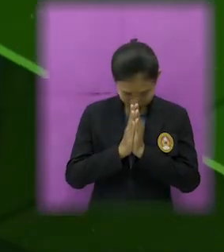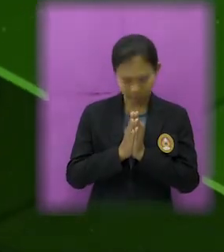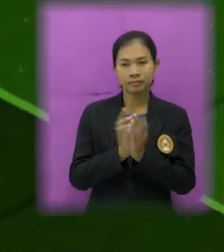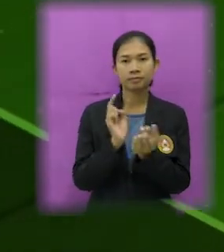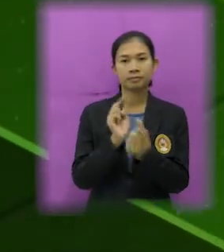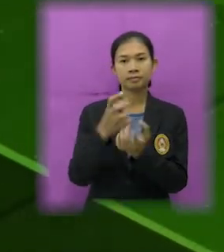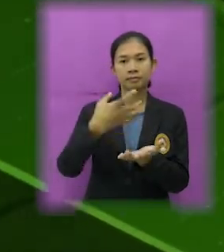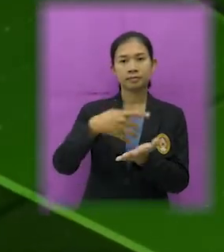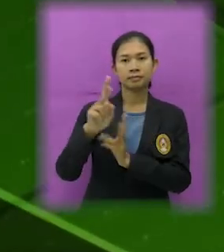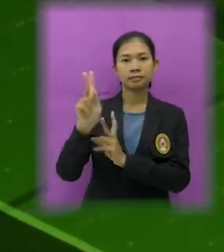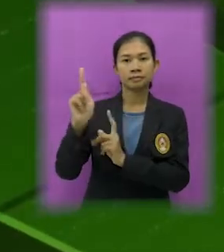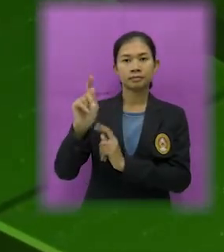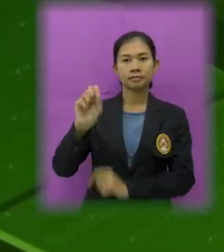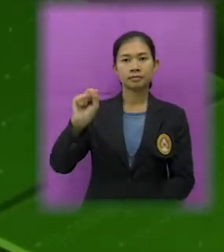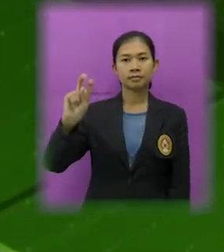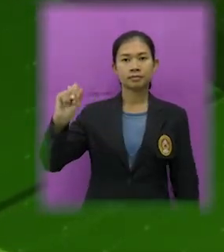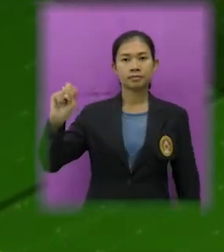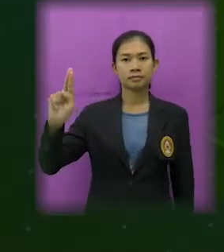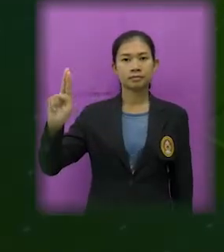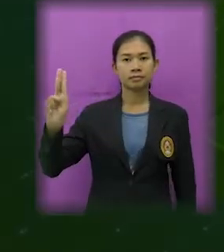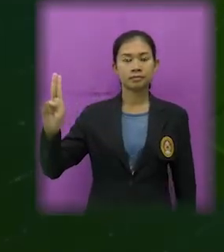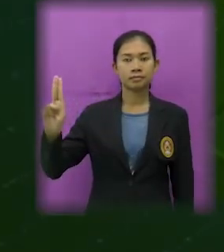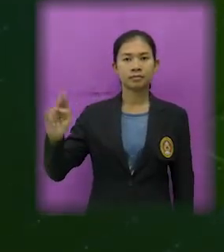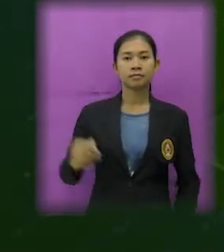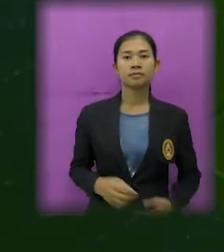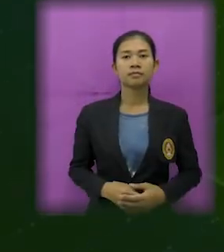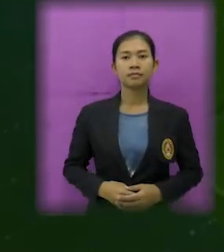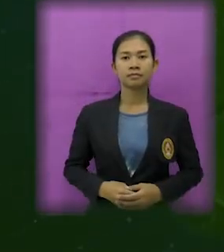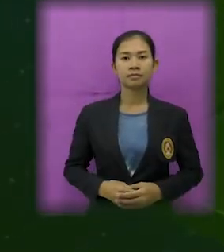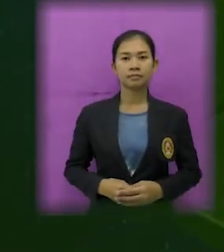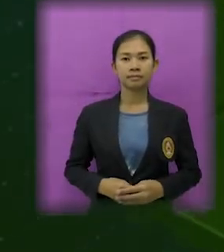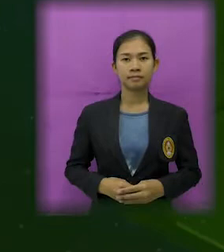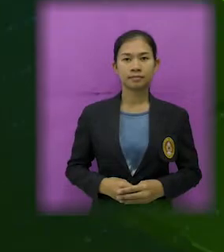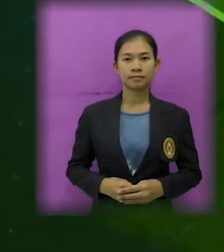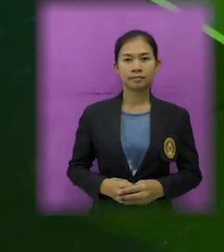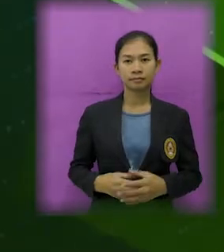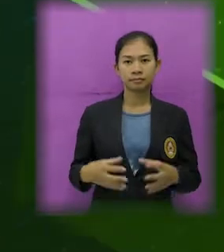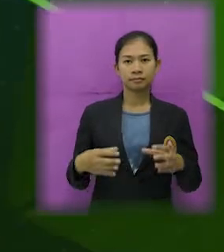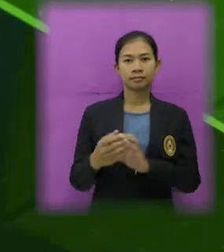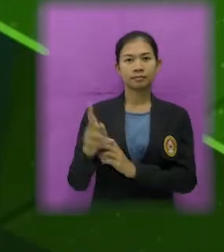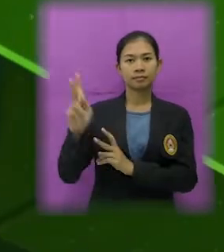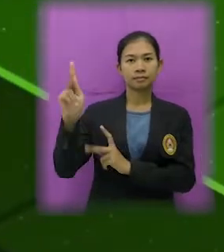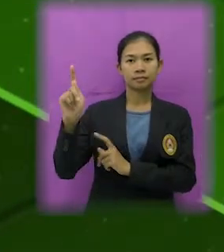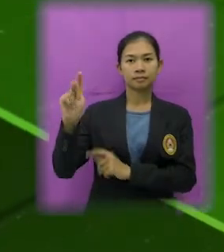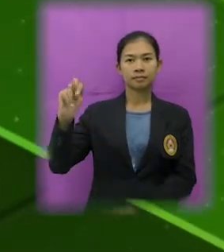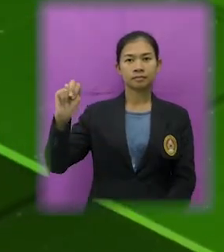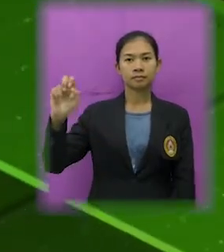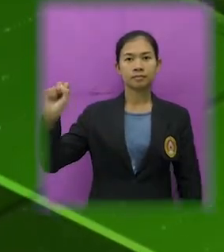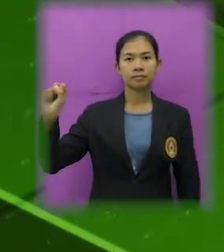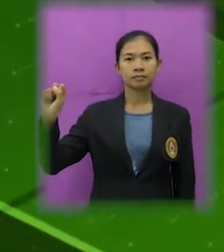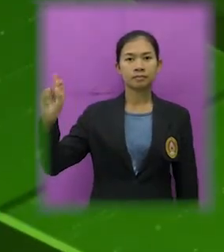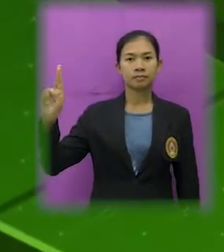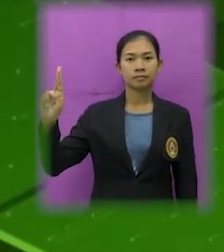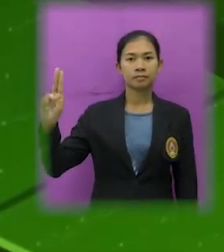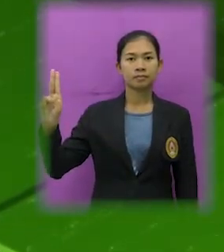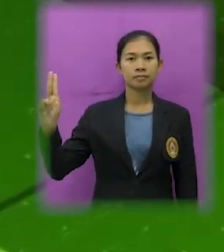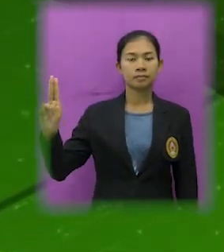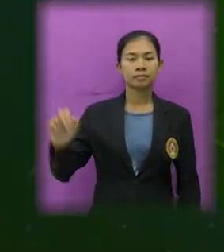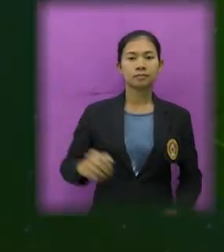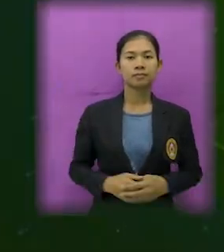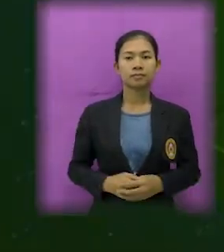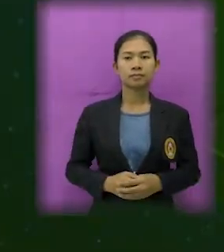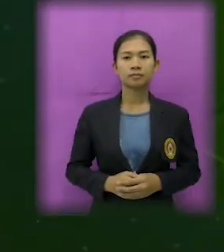วัสดีค่ะพบกับการรายงานข่าว SNRU News กับดิฉันออนปริยาสินยูและทีมข่าว SNRU News ค่ะข่าวแร